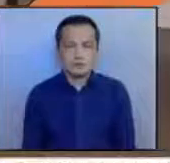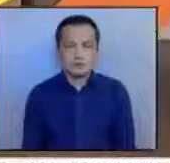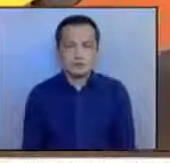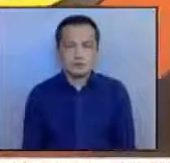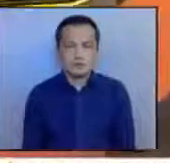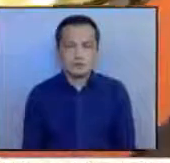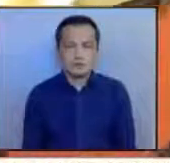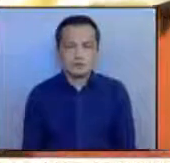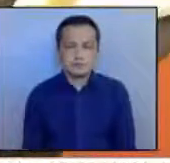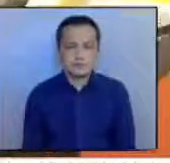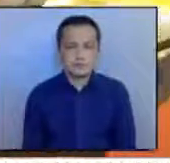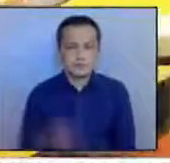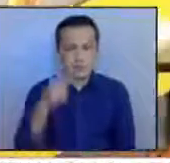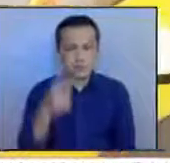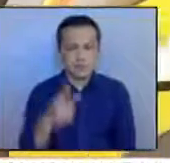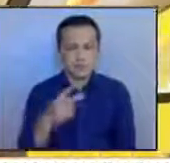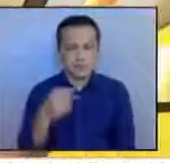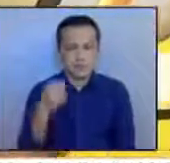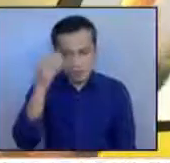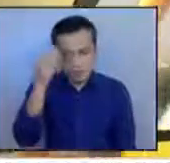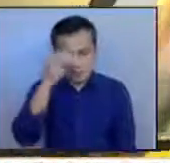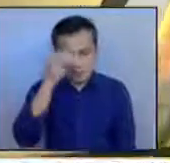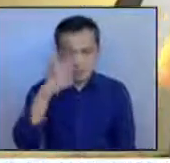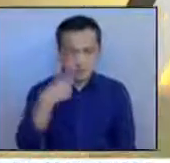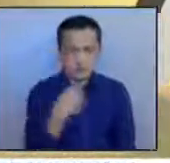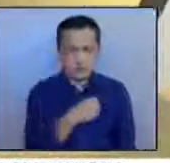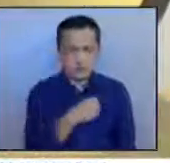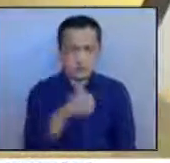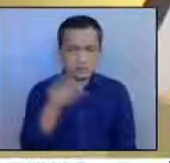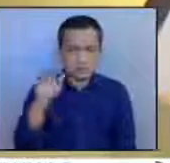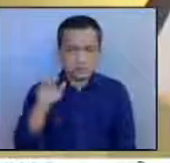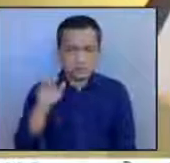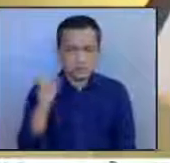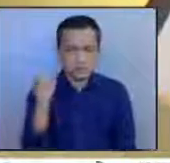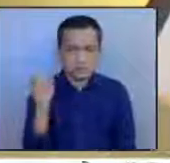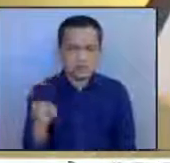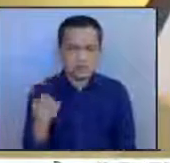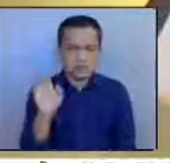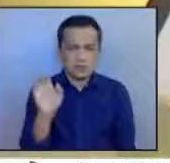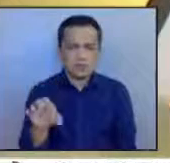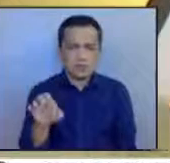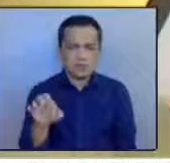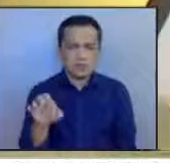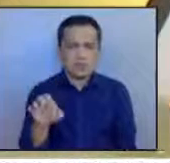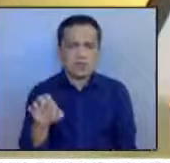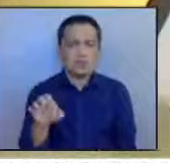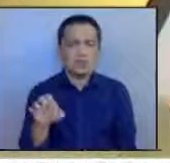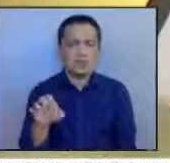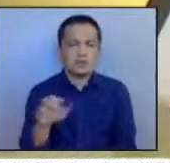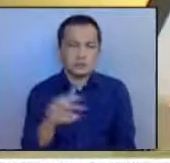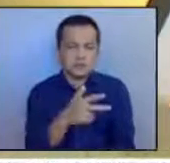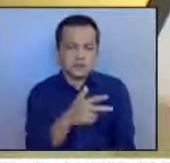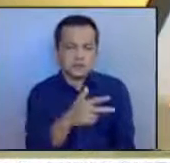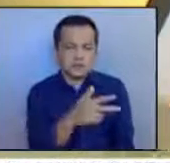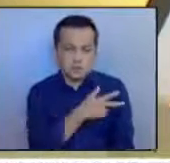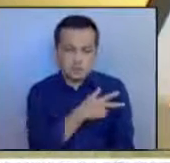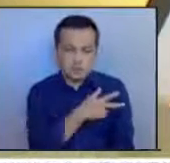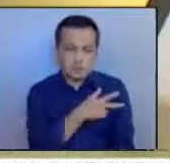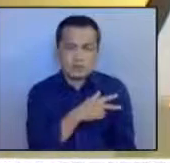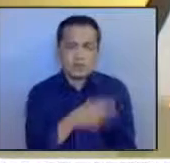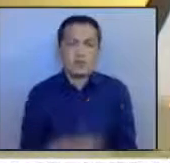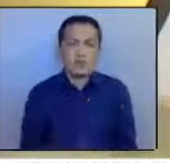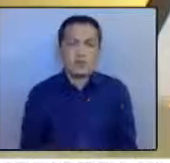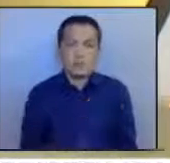Hati ang opinyon ng mga senador hinggil sa panukalang gawing mandatory ang COVID-19 booster shot. Pero kung ang ilang kababayan nating